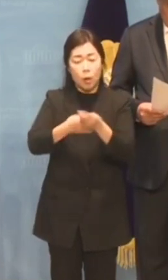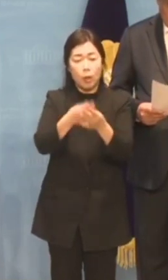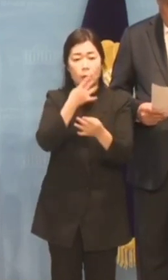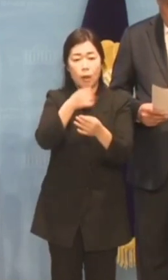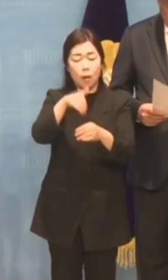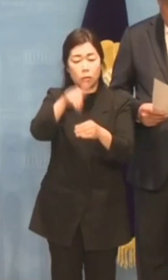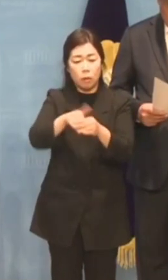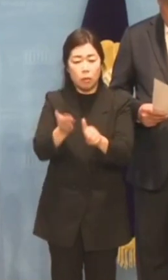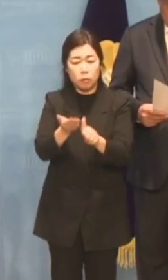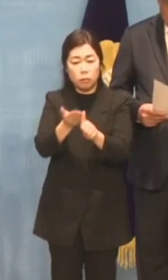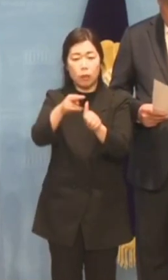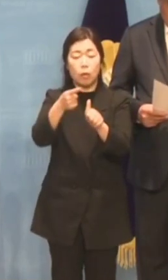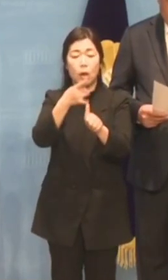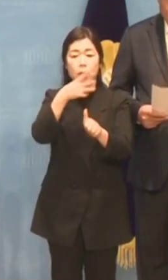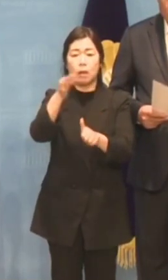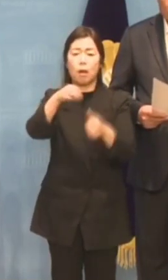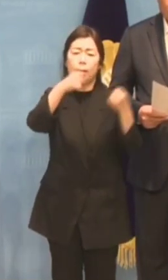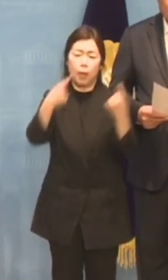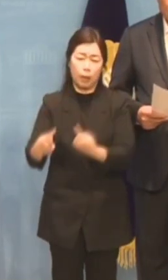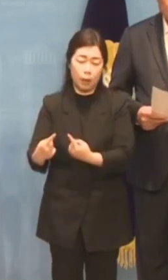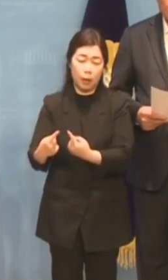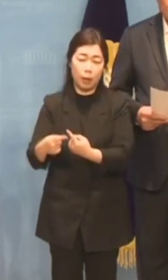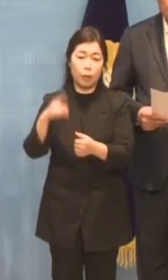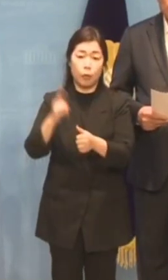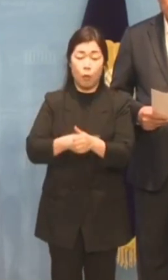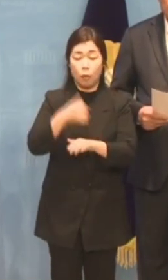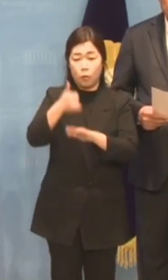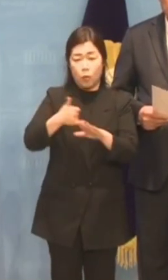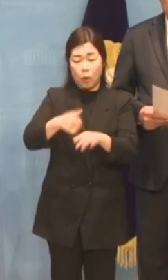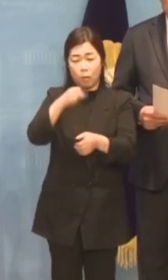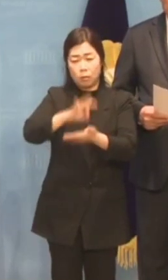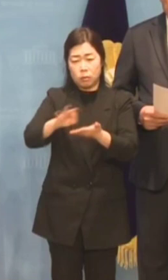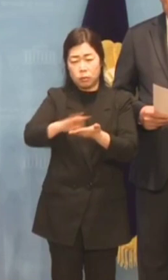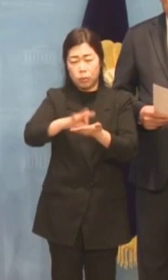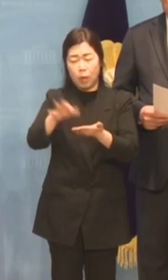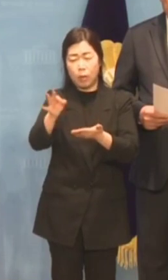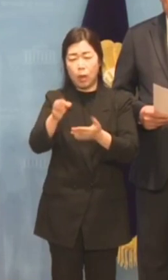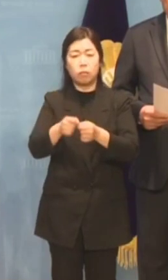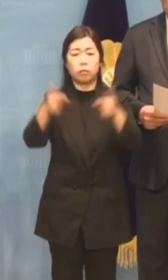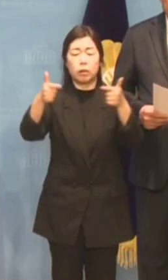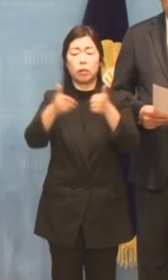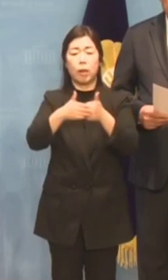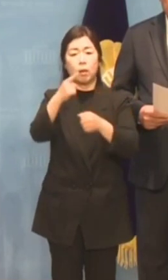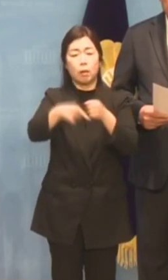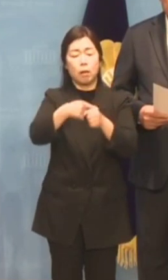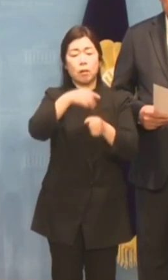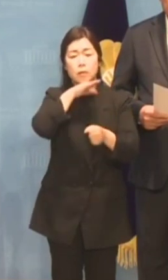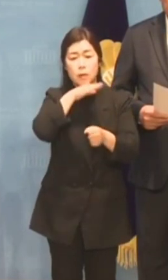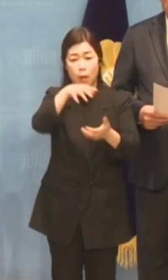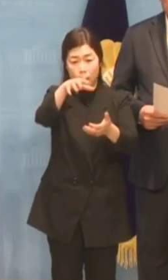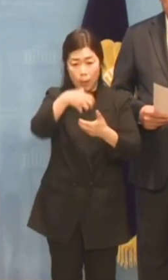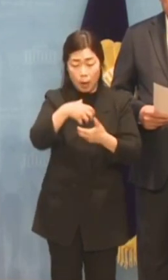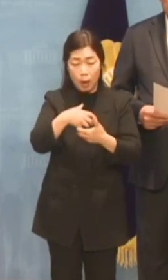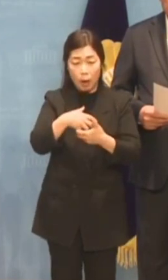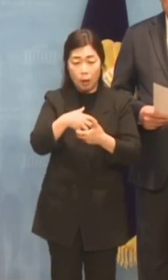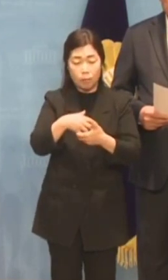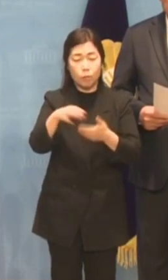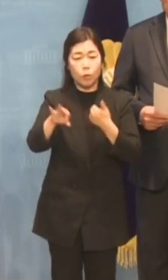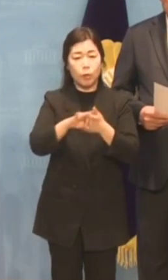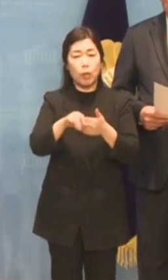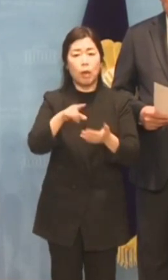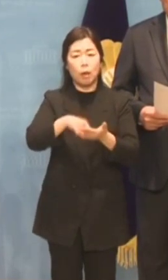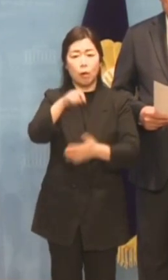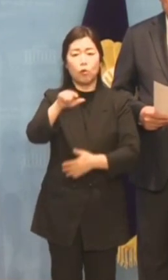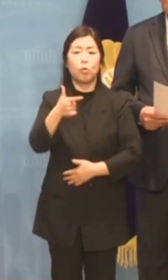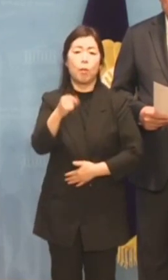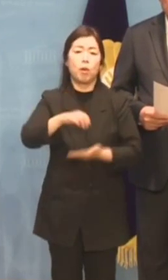쌀을 재배해도 쌀값 하락과 농업 생산비 증가로 연 실제 소득이 약 600만